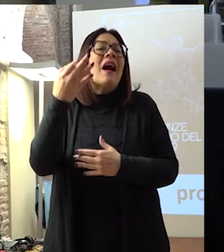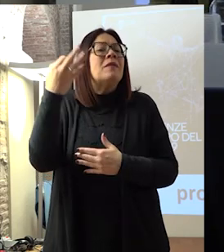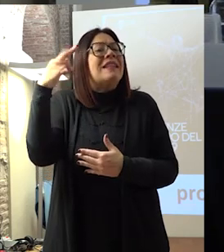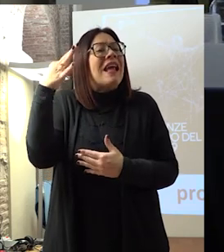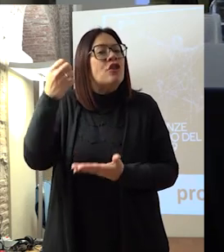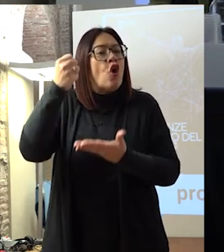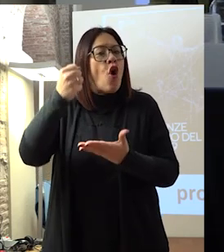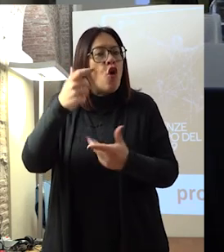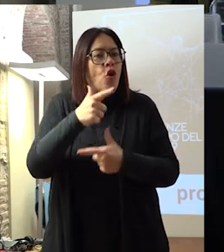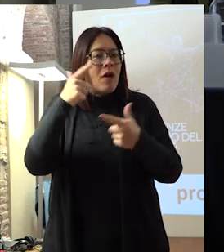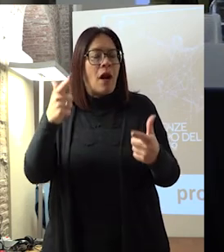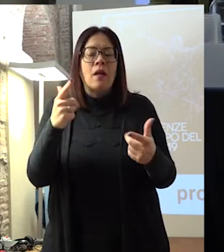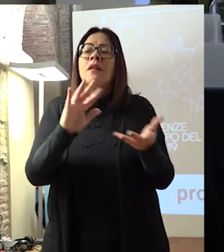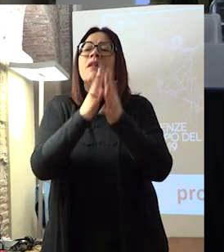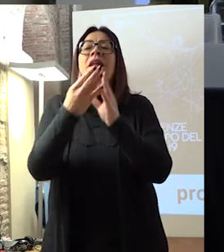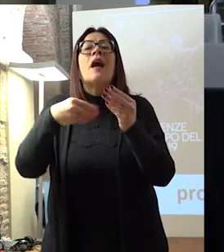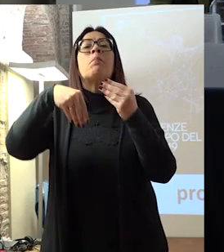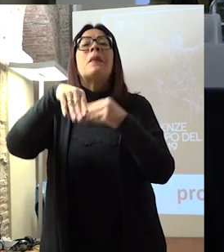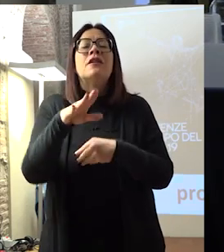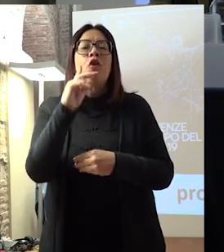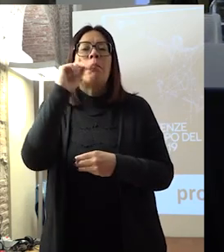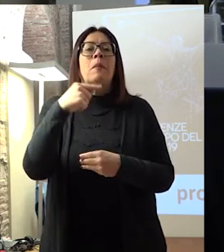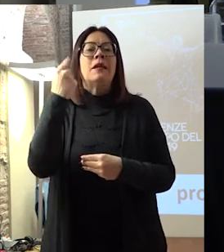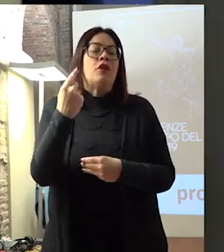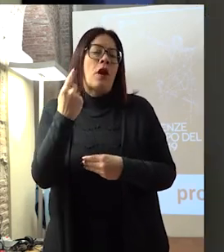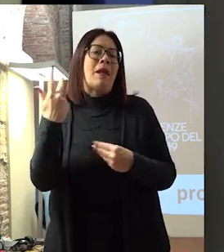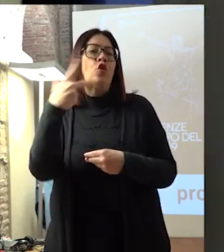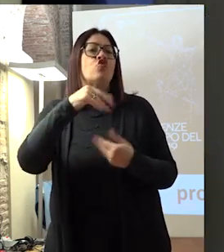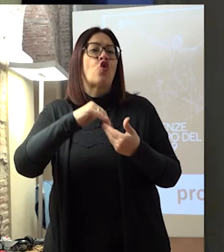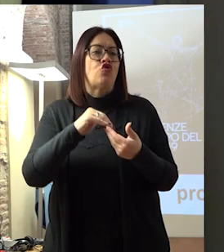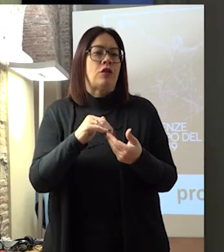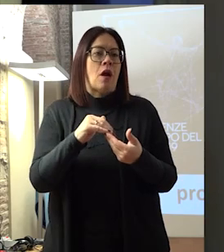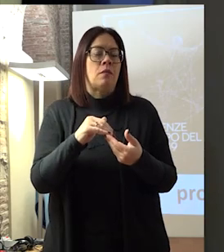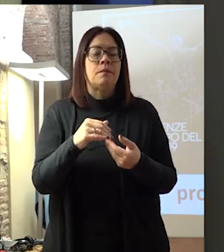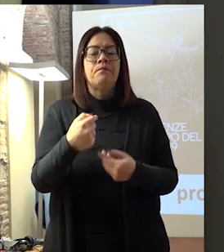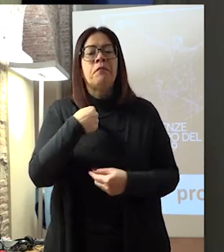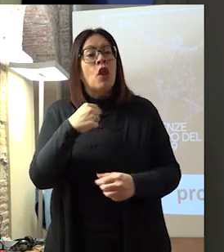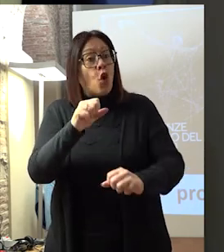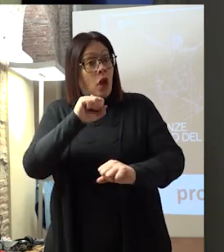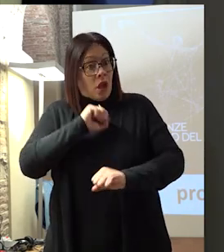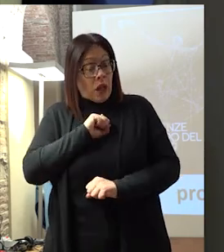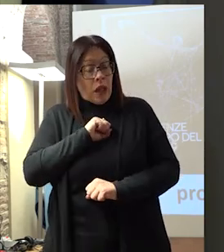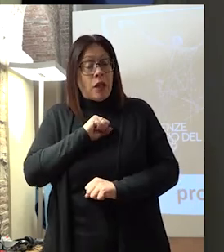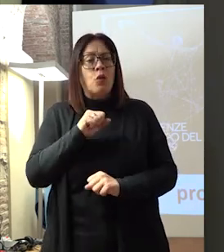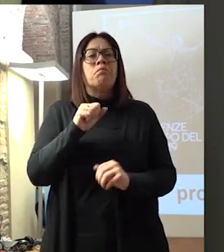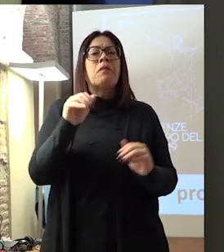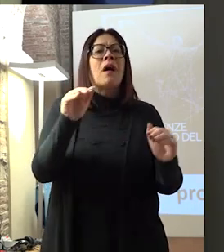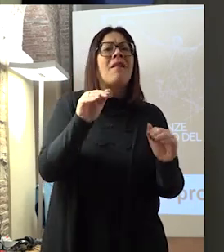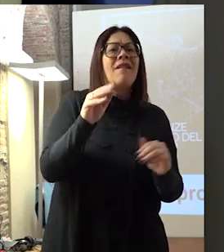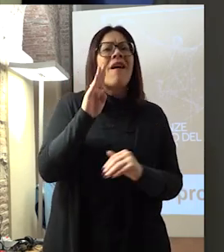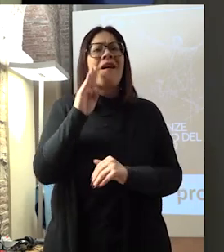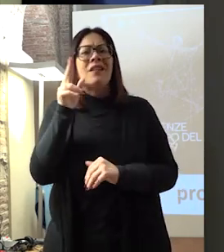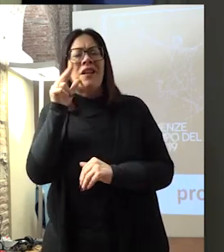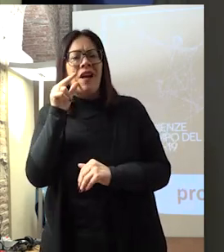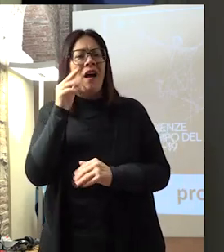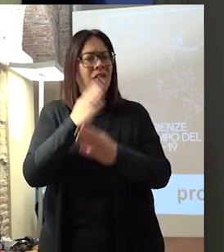farne missione per il miglioramento della società tutta. Io credo che i ragazzi e le ragazze con disabilità che